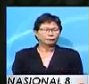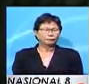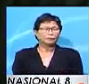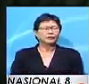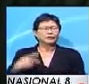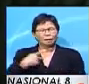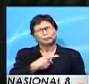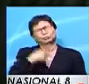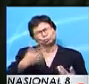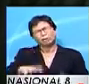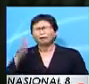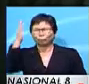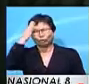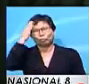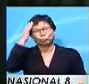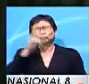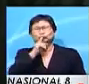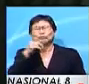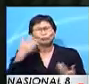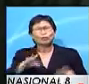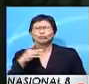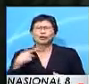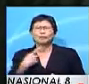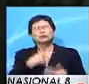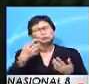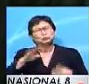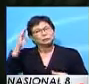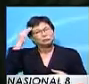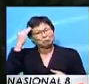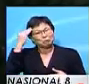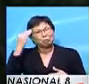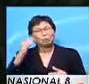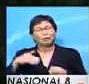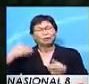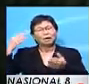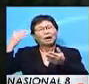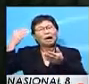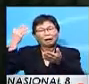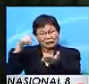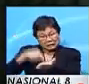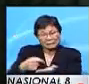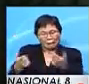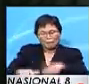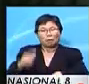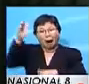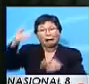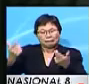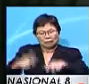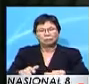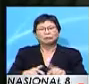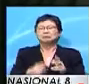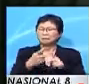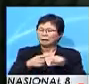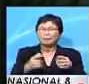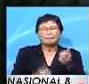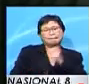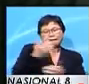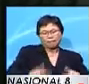menjangkakan, maknanya memang dijangkakan pengakhiran yang begini. Tapi yang lebih penting ialah